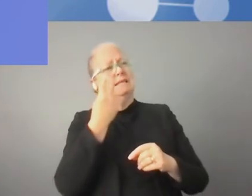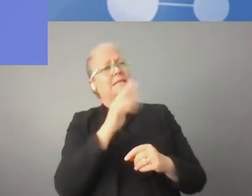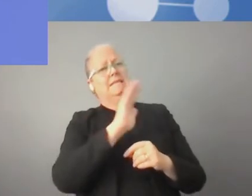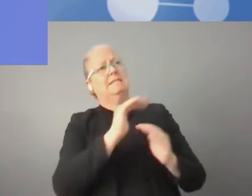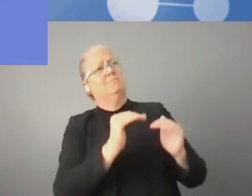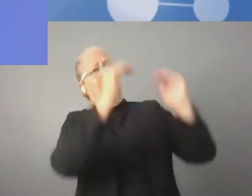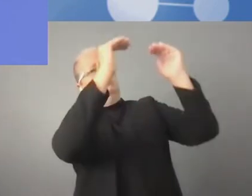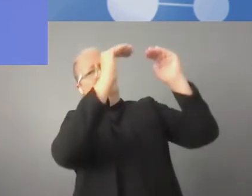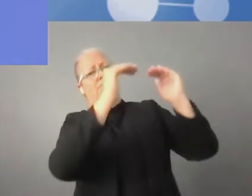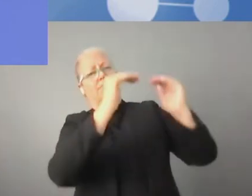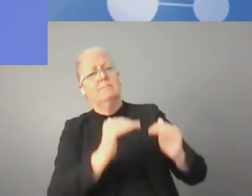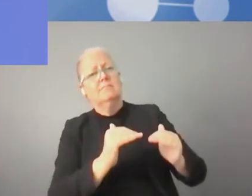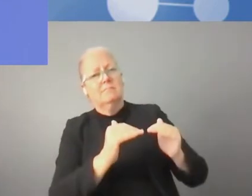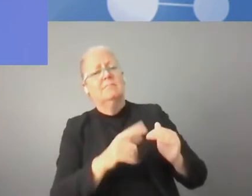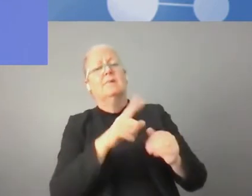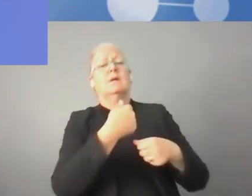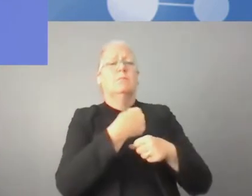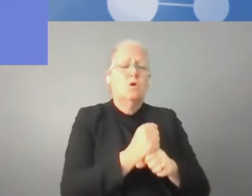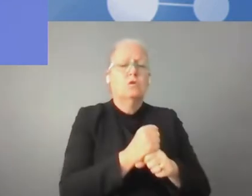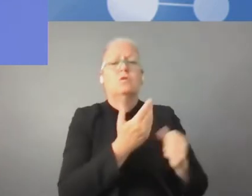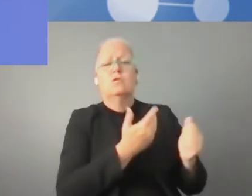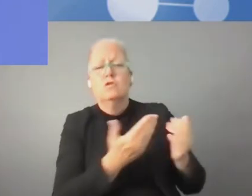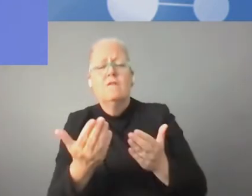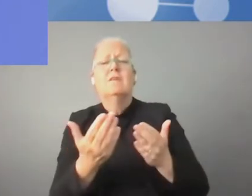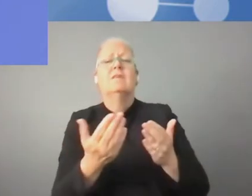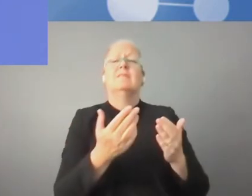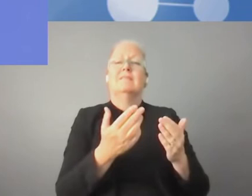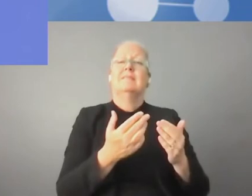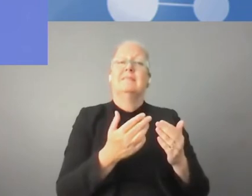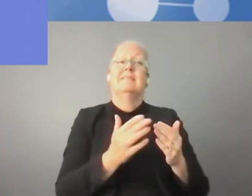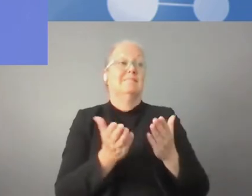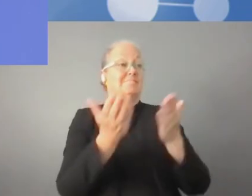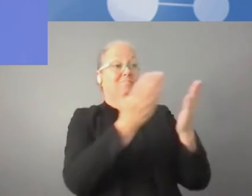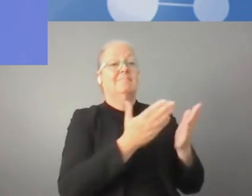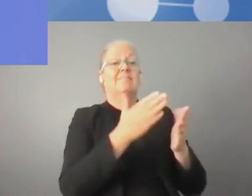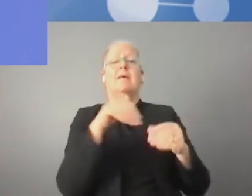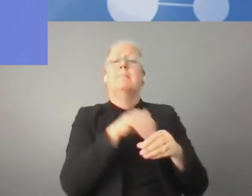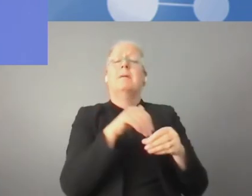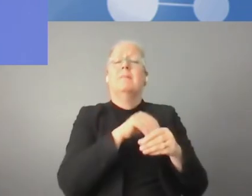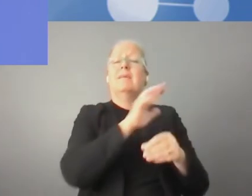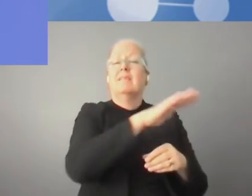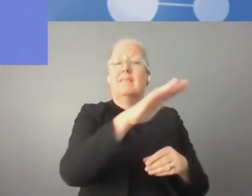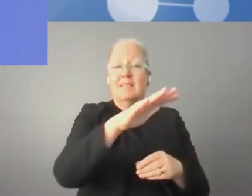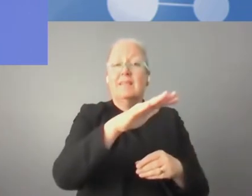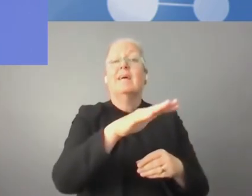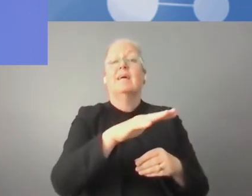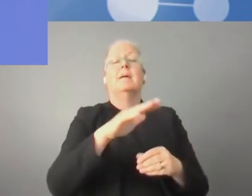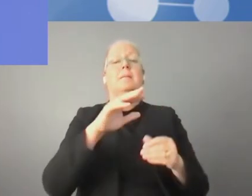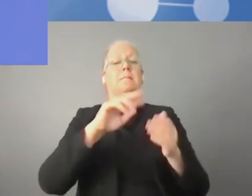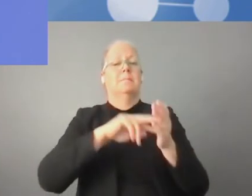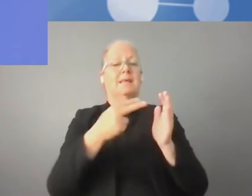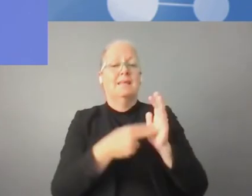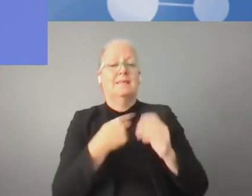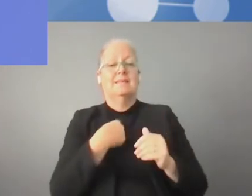的发展，和我们的愿望有所不同。那么我们会在这方面更加注重，更加关